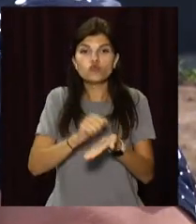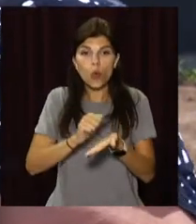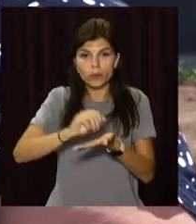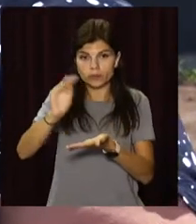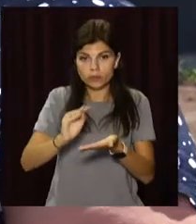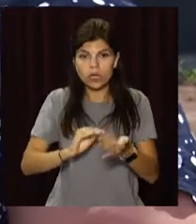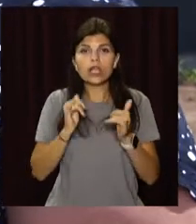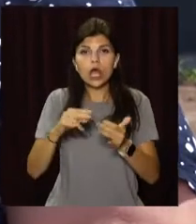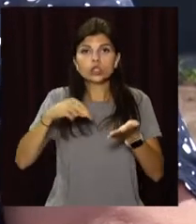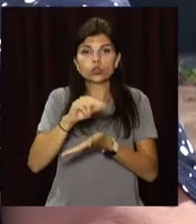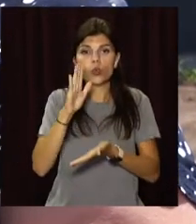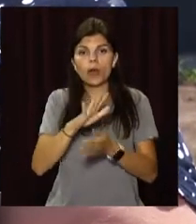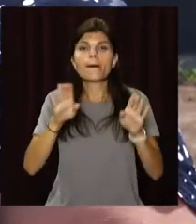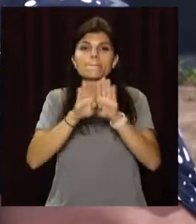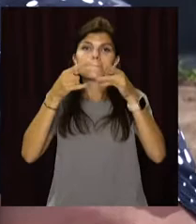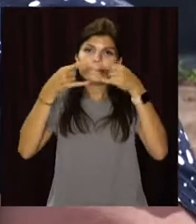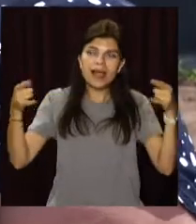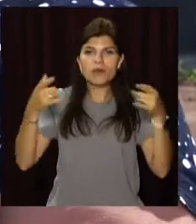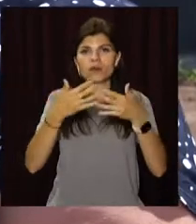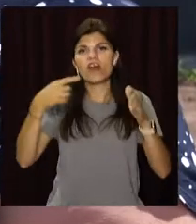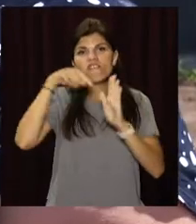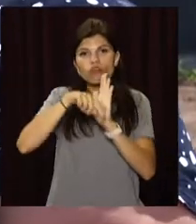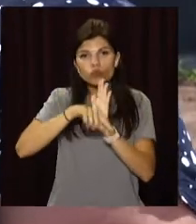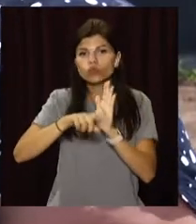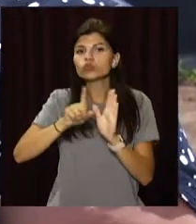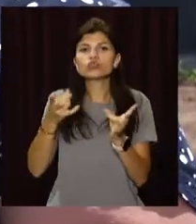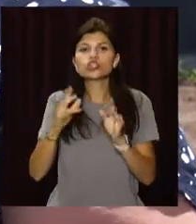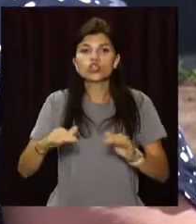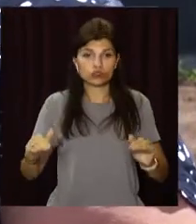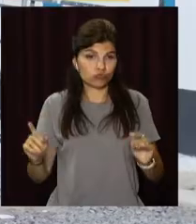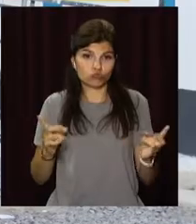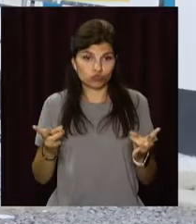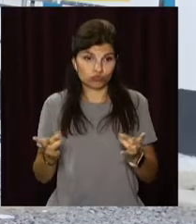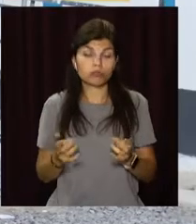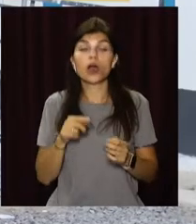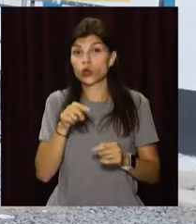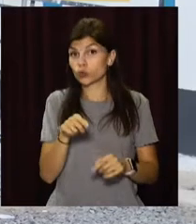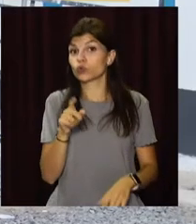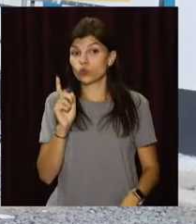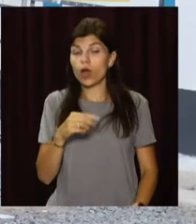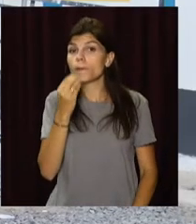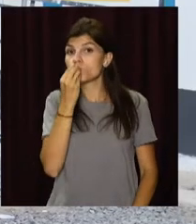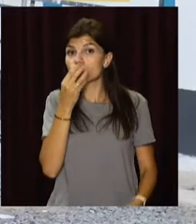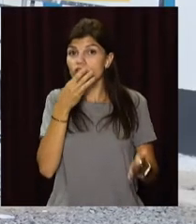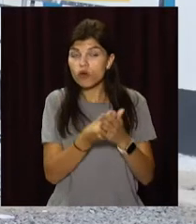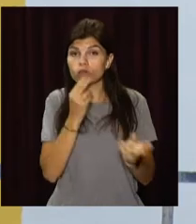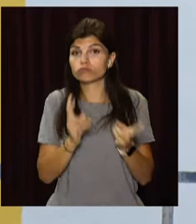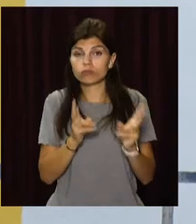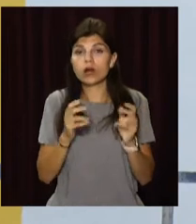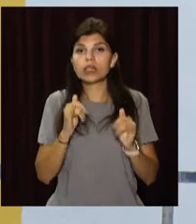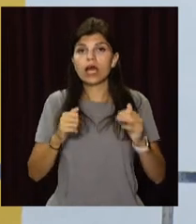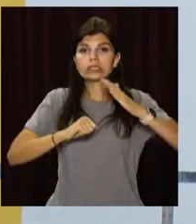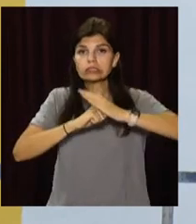документація для закупівлі меблів і облаштування, внутрішнього облаштування дитячого садочку. Буде тут і власний харчоблок зі складом для